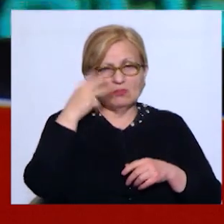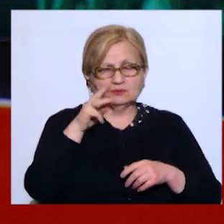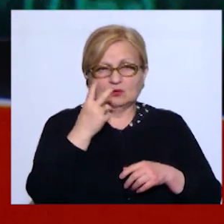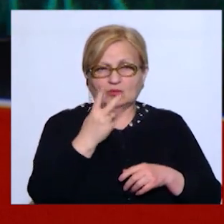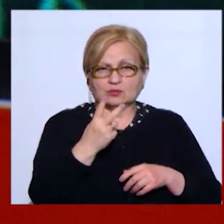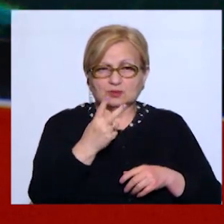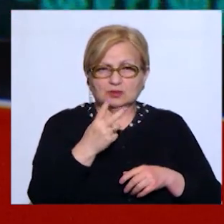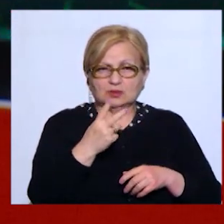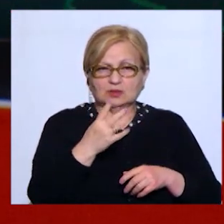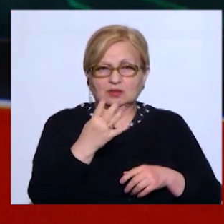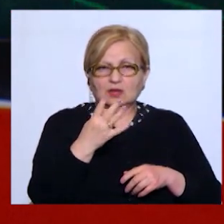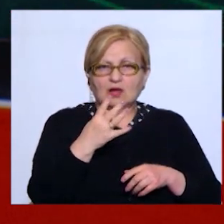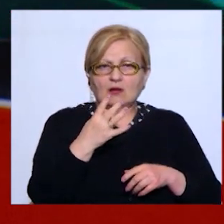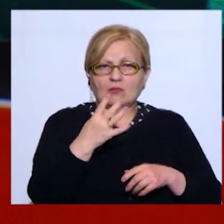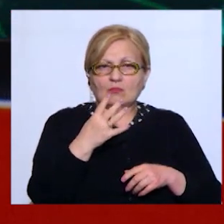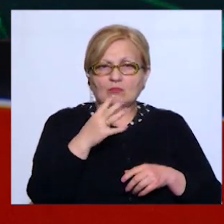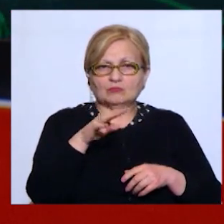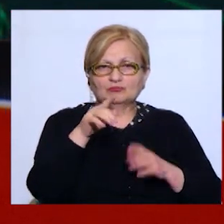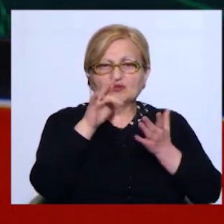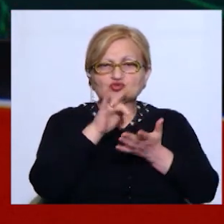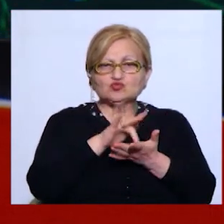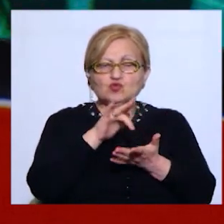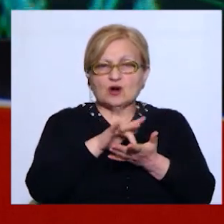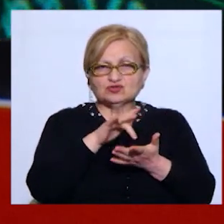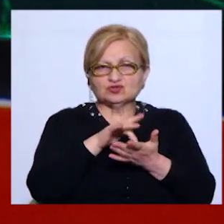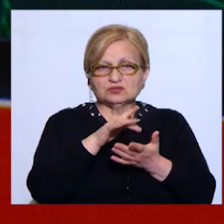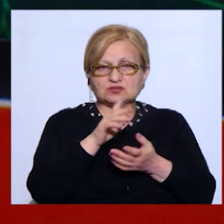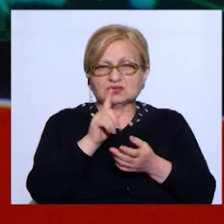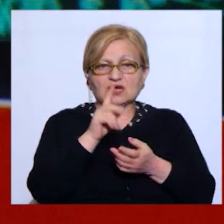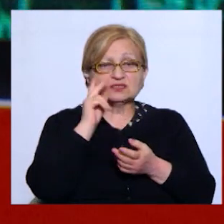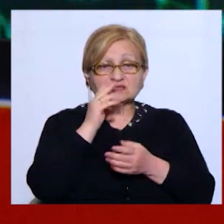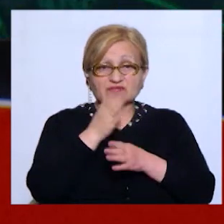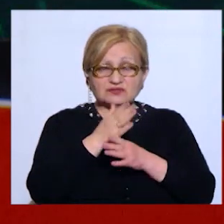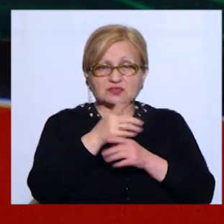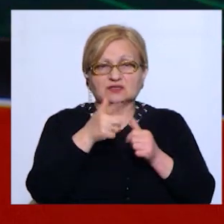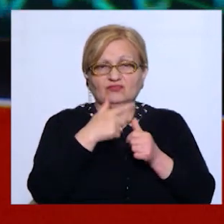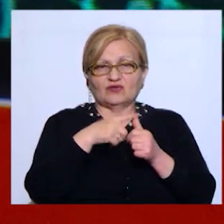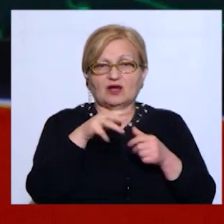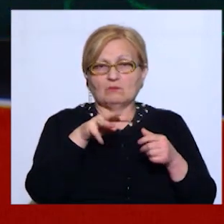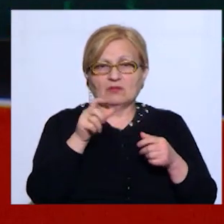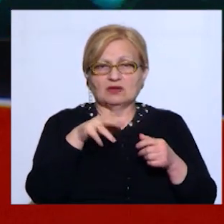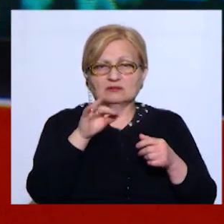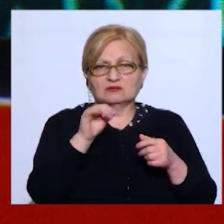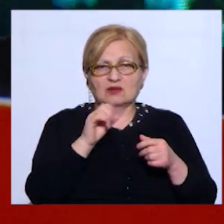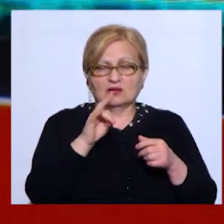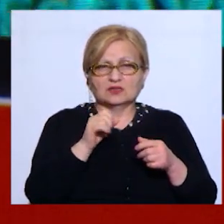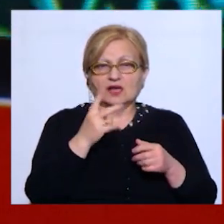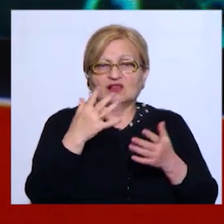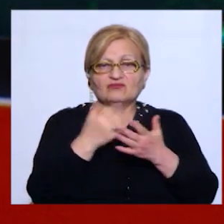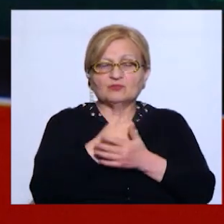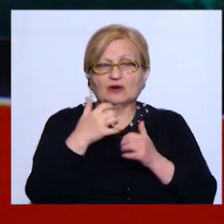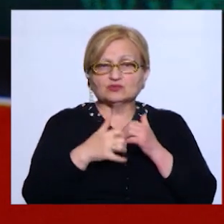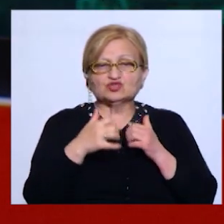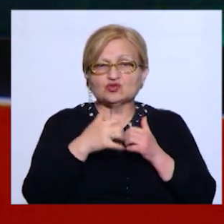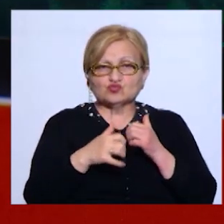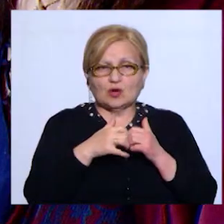მედიანა არის 400. ანუ შუა წევრი, შუა მონაცემი არის მედიანა, ხო ესეა? ახლა ვიპოვოთ საშუალო. რა არის